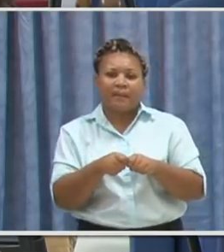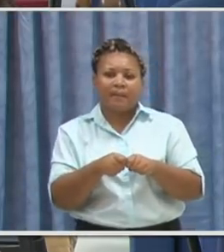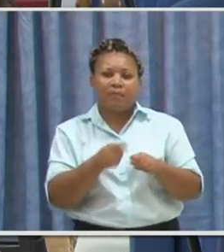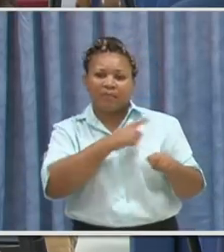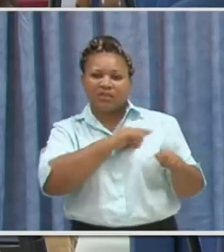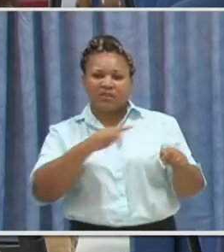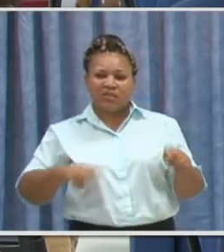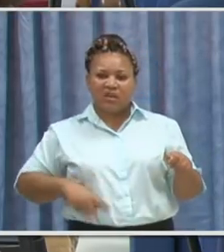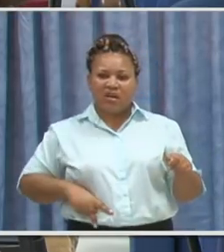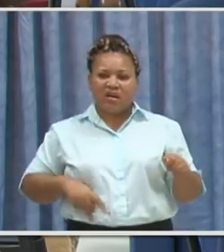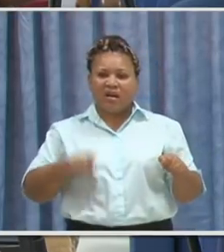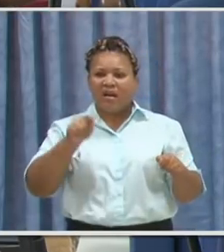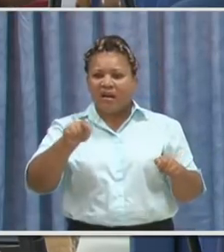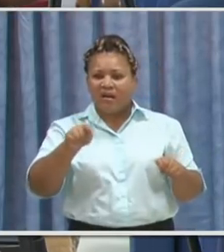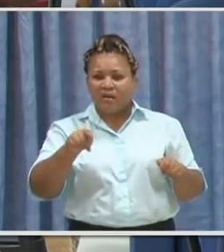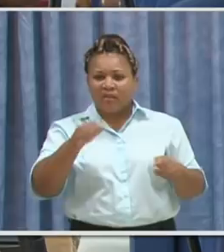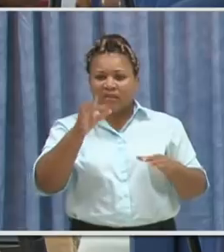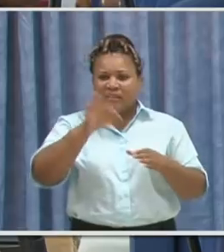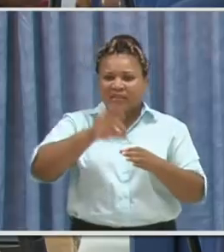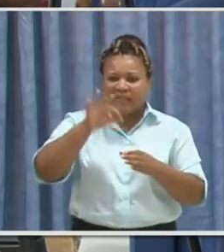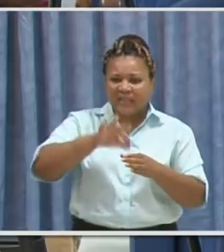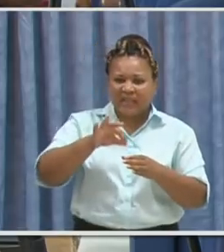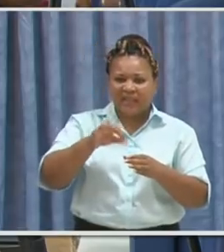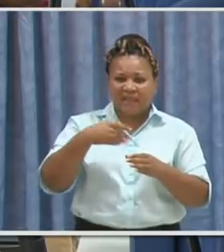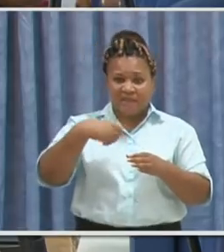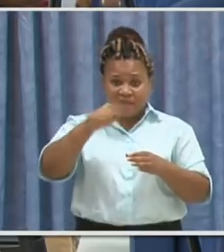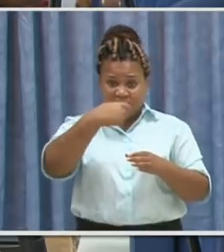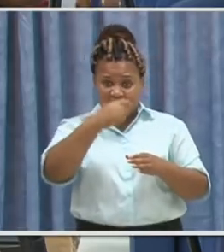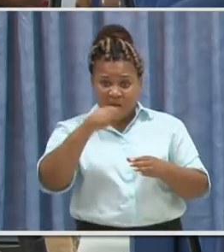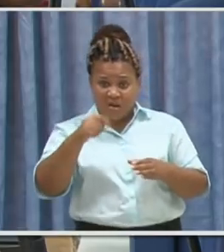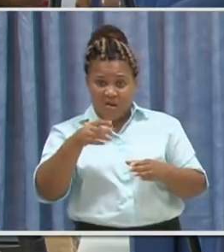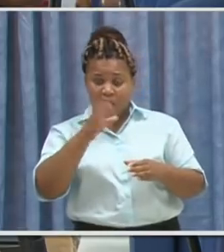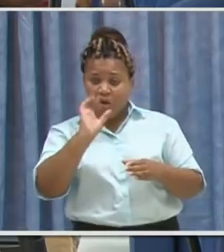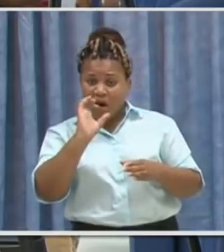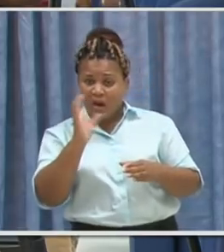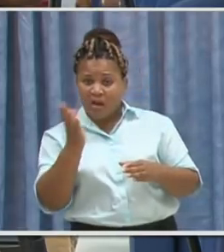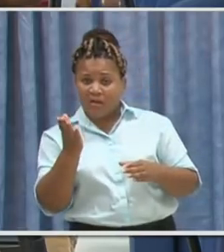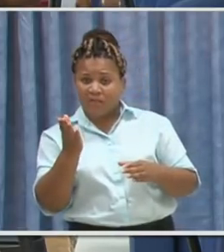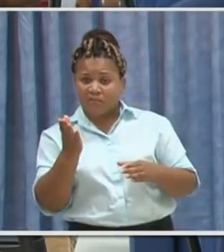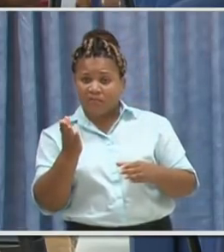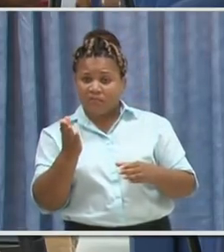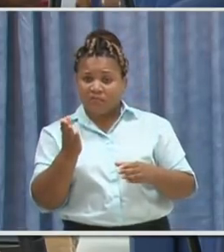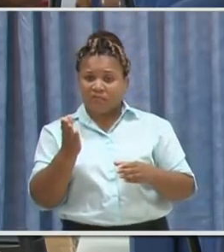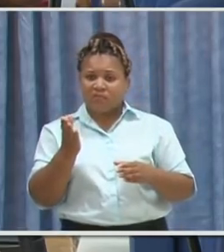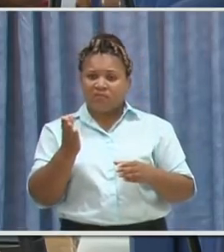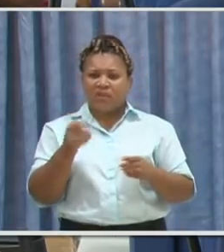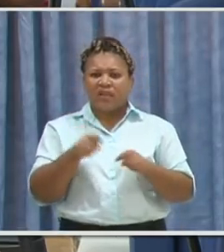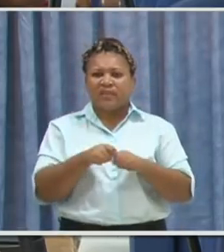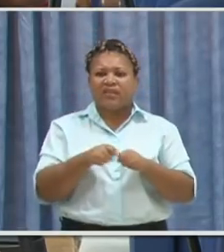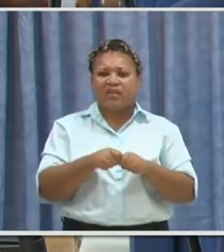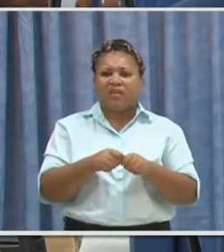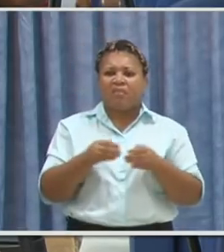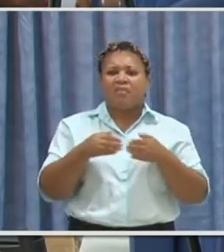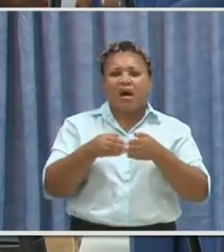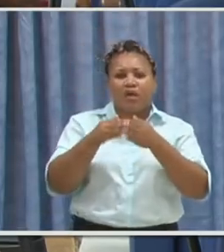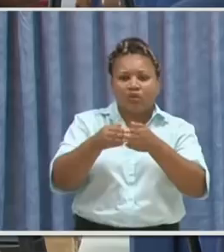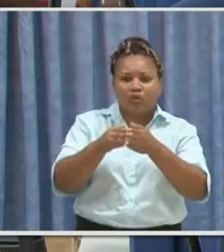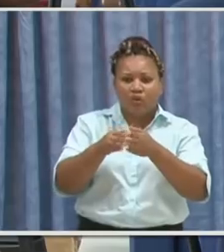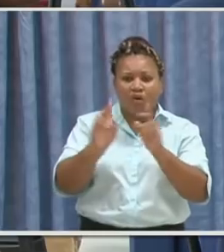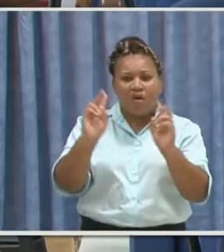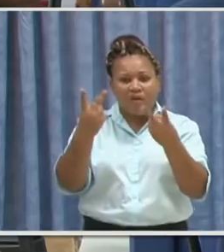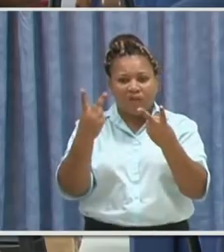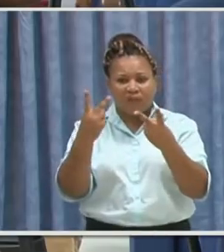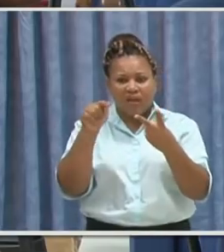dans l'endroit pour qu'ils s'en opérer par exemple, habitué à opérer ou bien pendant certaines restrictions aux autres. Après,